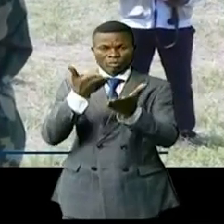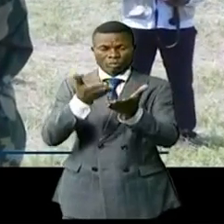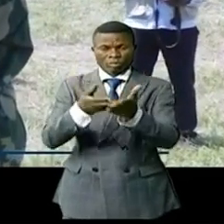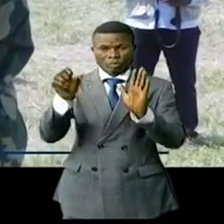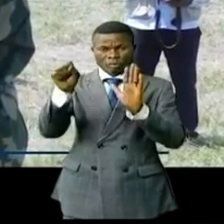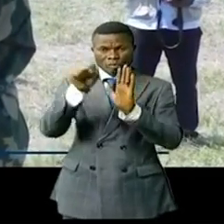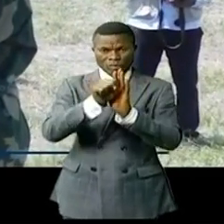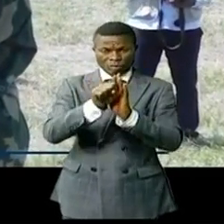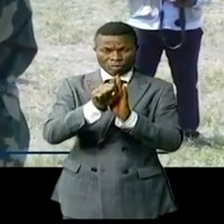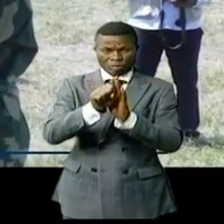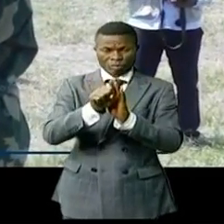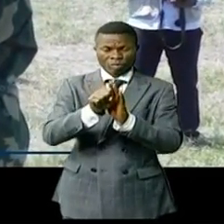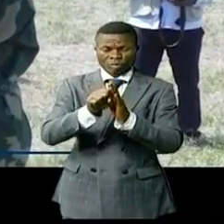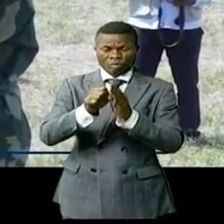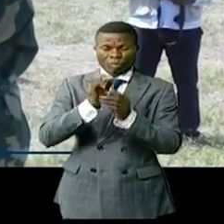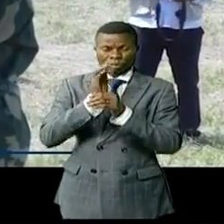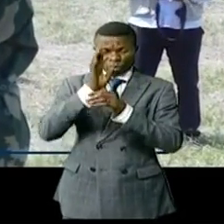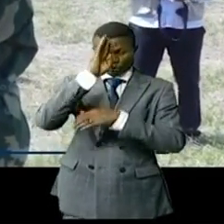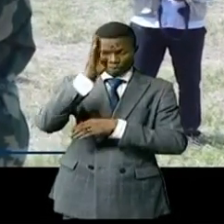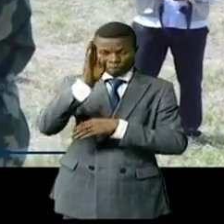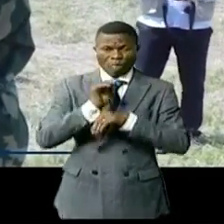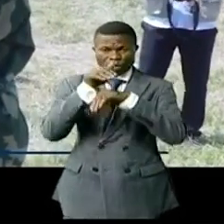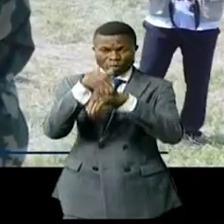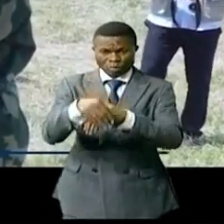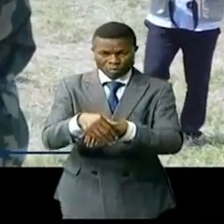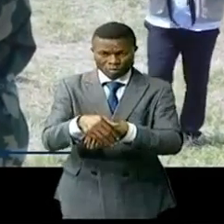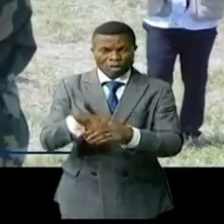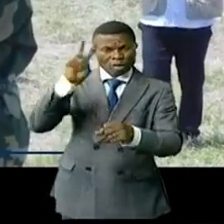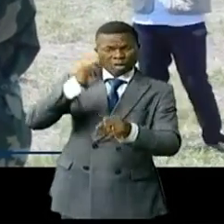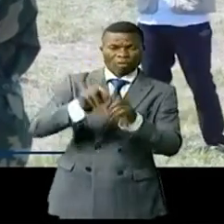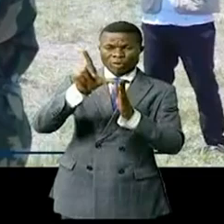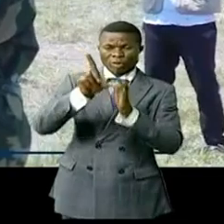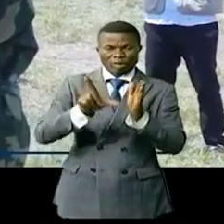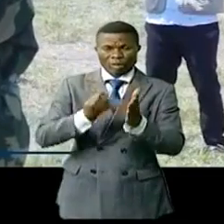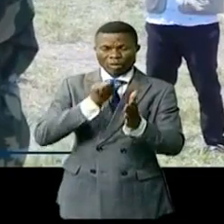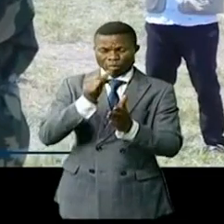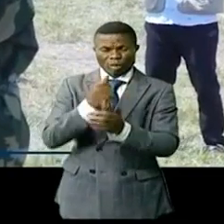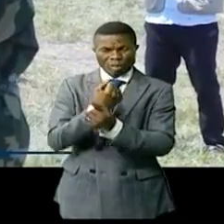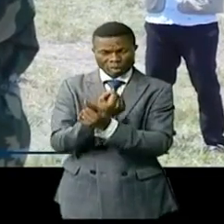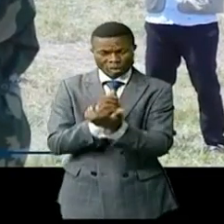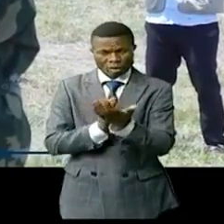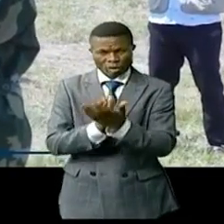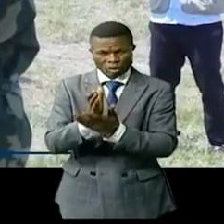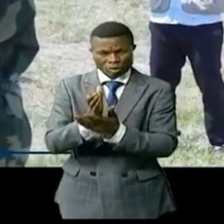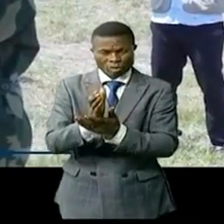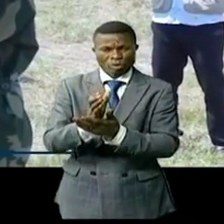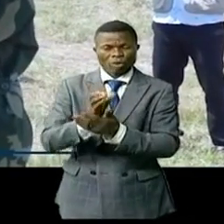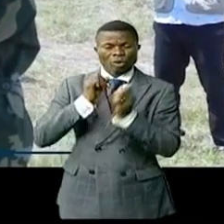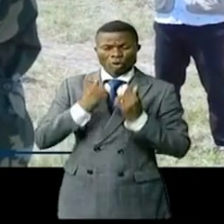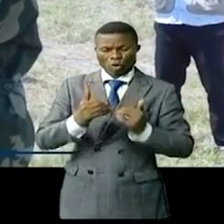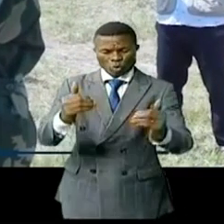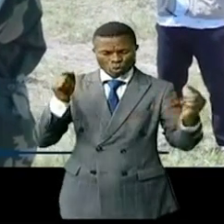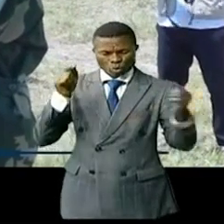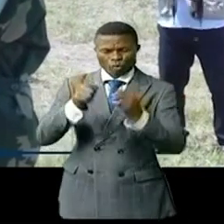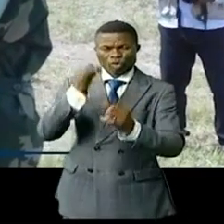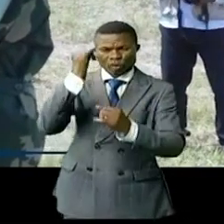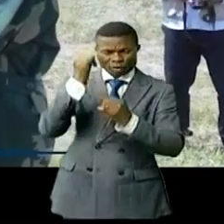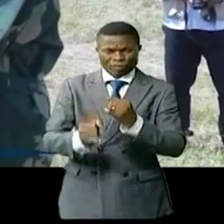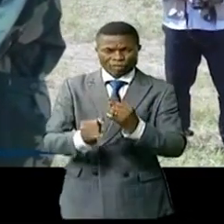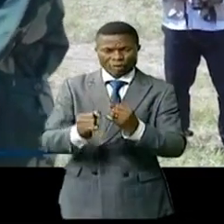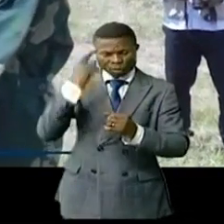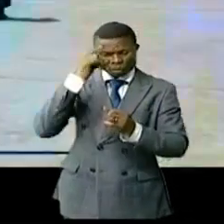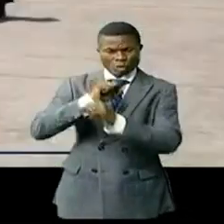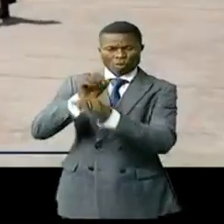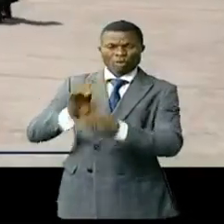de votre commandement. Vous le garderez jalousement et vous le défendrez jusqu'au sacrifice suprême. À